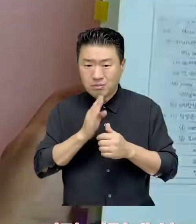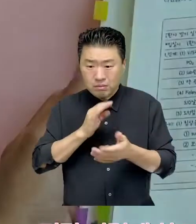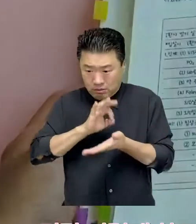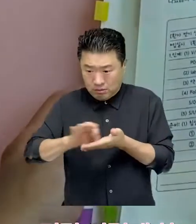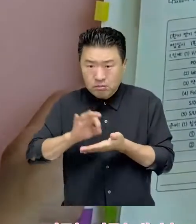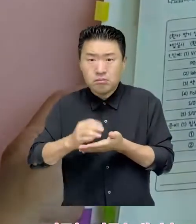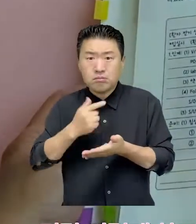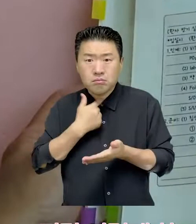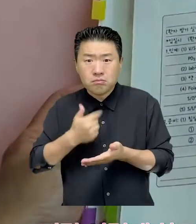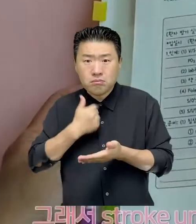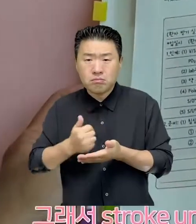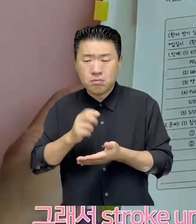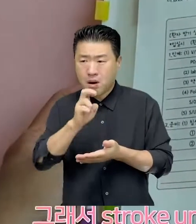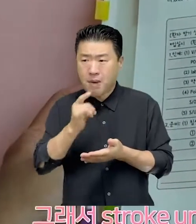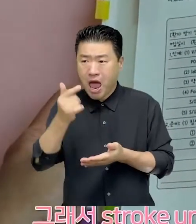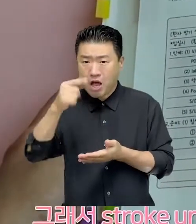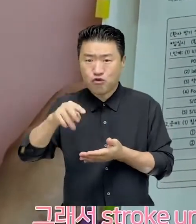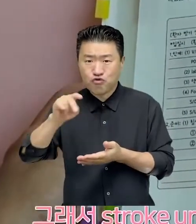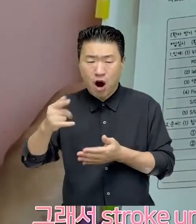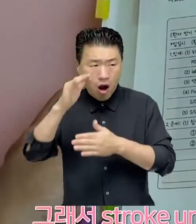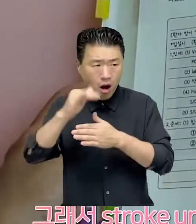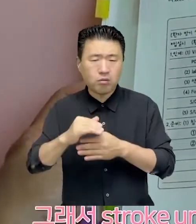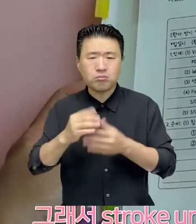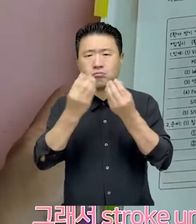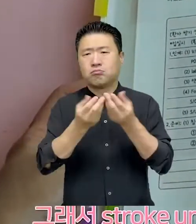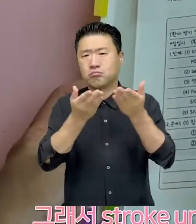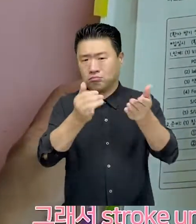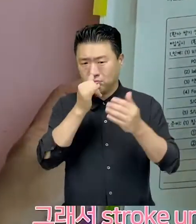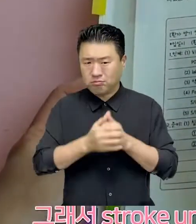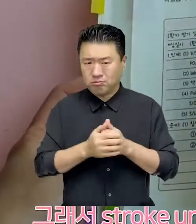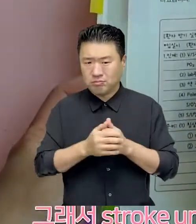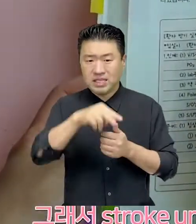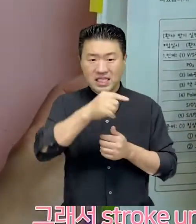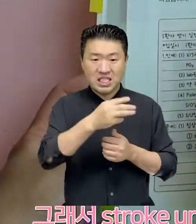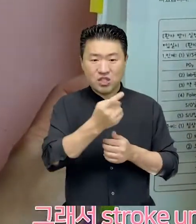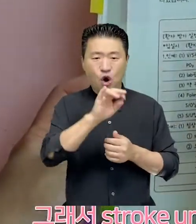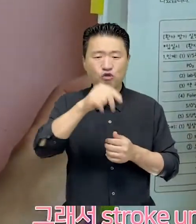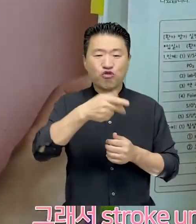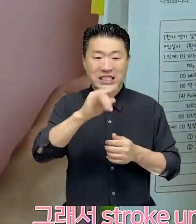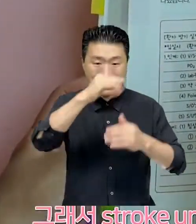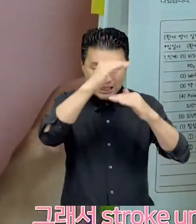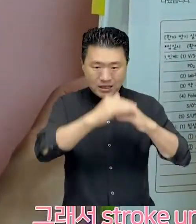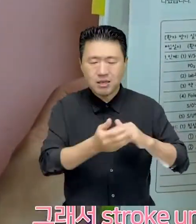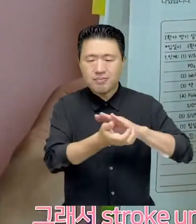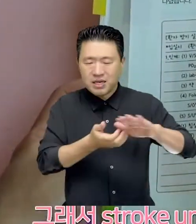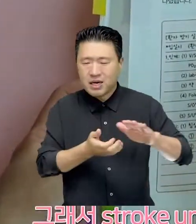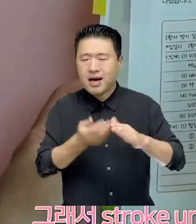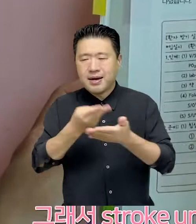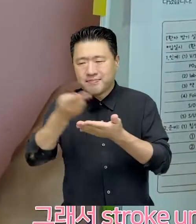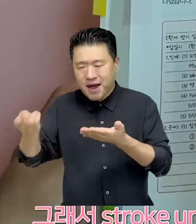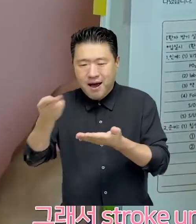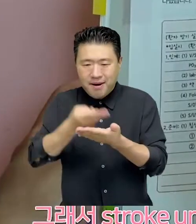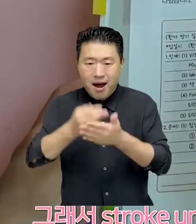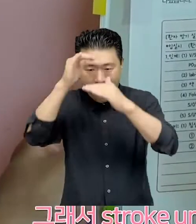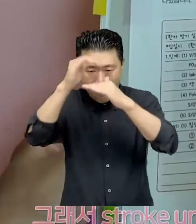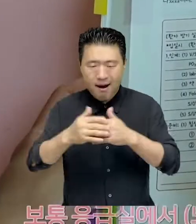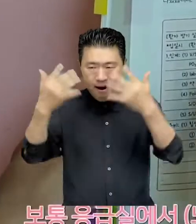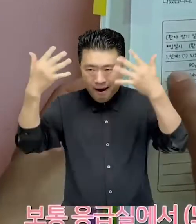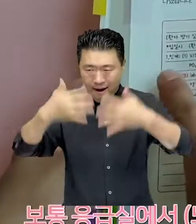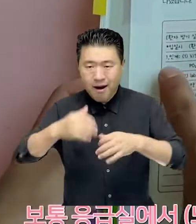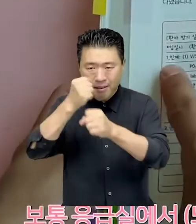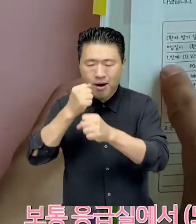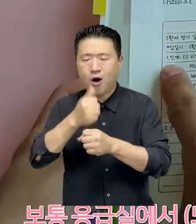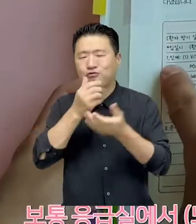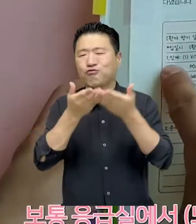실제 사용했던 매뉴얼들을 소개하고 있습니다. 그래서 스트롱 유닛 근무 대비해서 입퇴원 매뉴얼을 만들었던